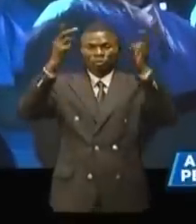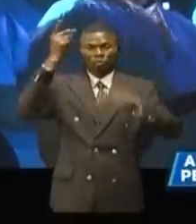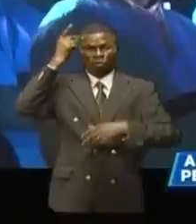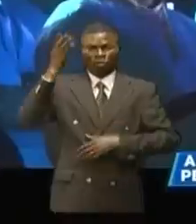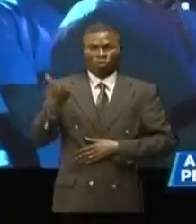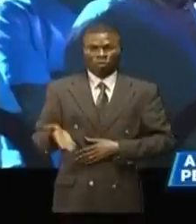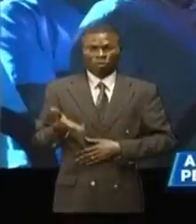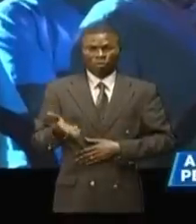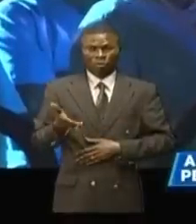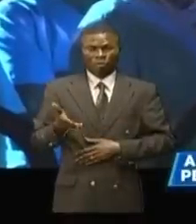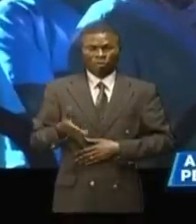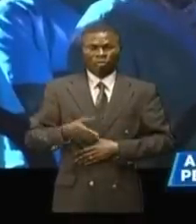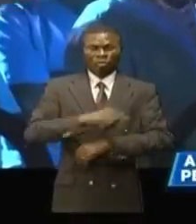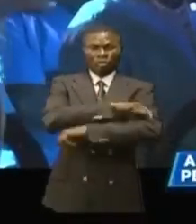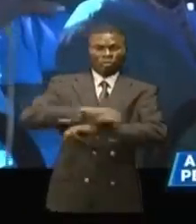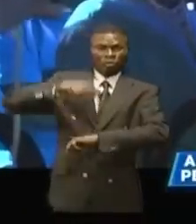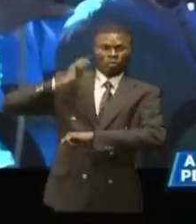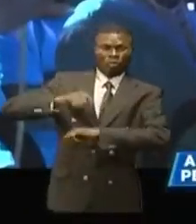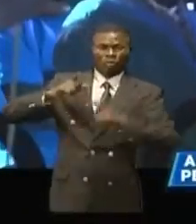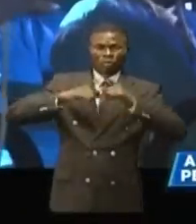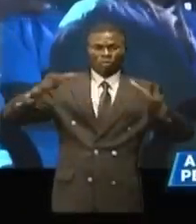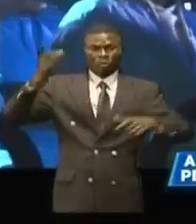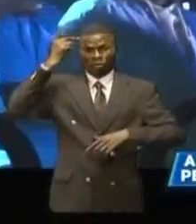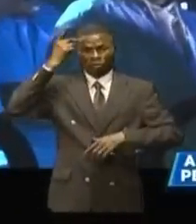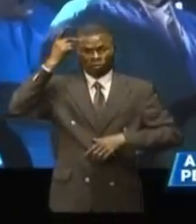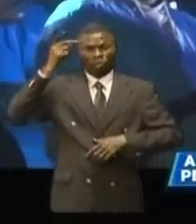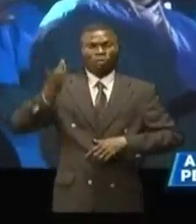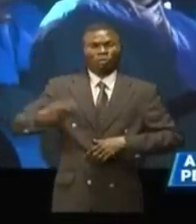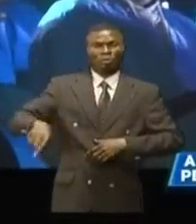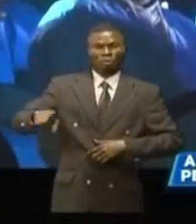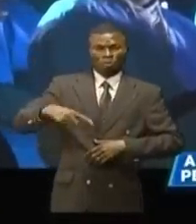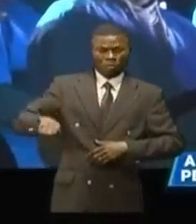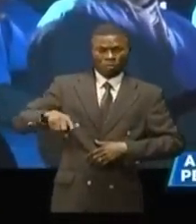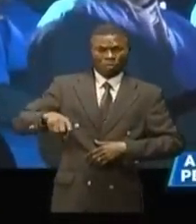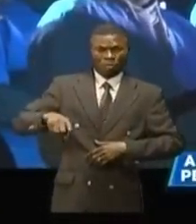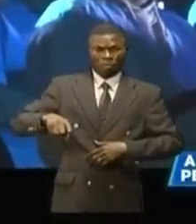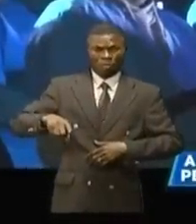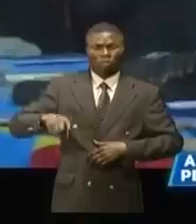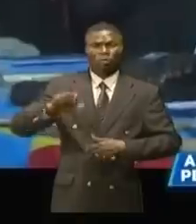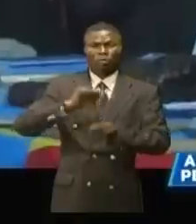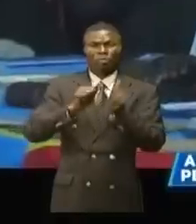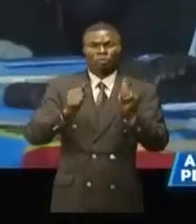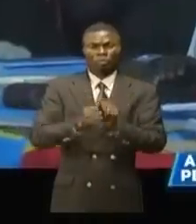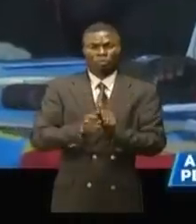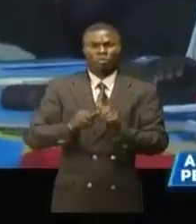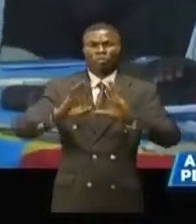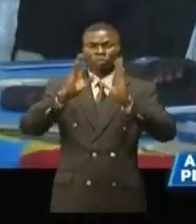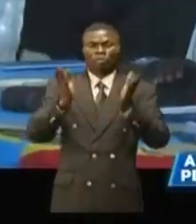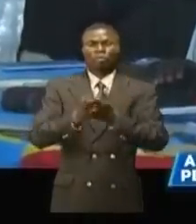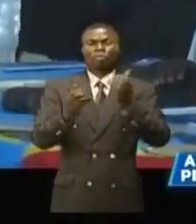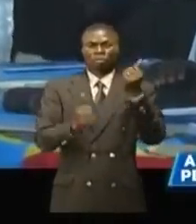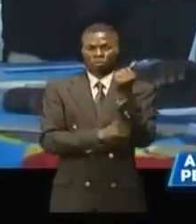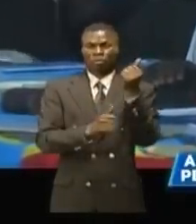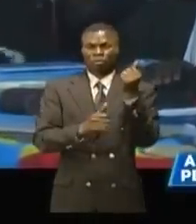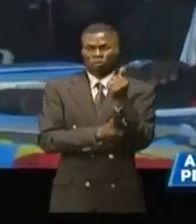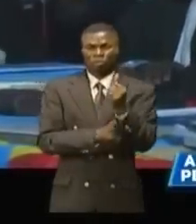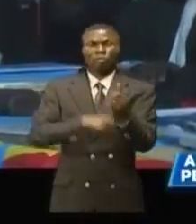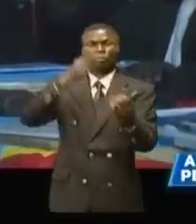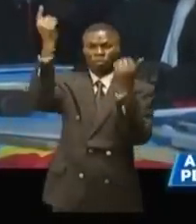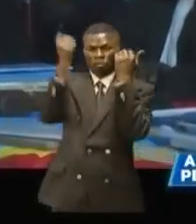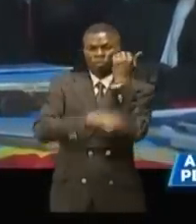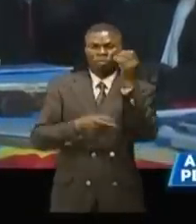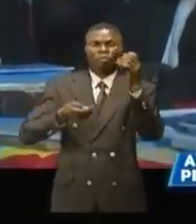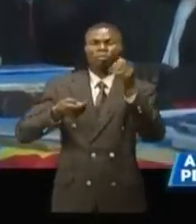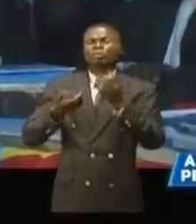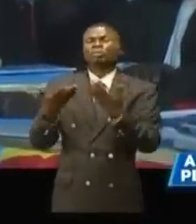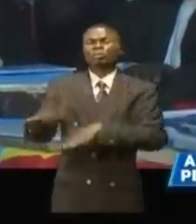Kinshasa. Le tribunal des grandes instances de Kinshasa Gombe a infligé à la majorité de ces malfrats des peines maximales,